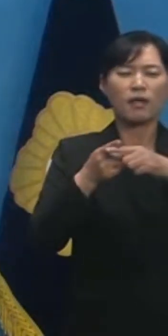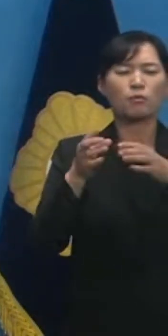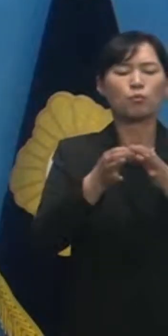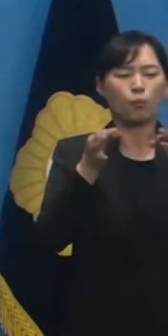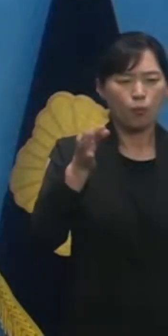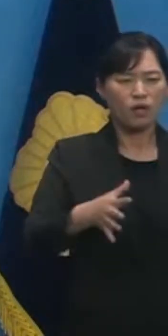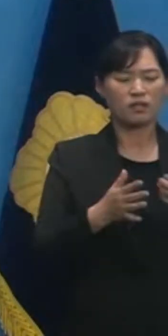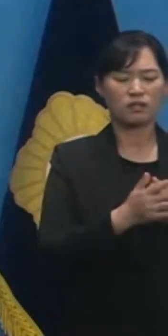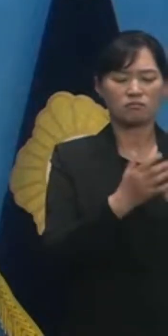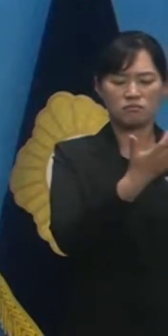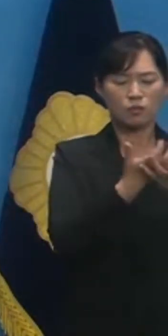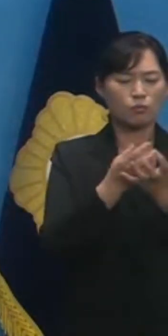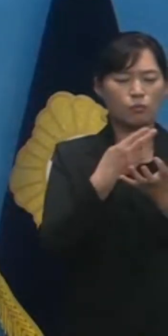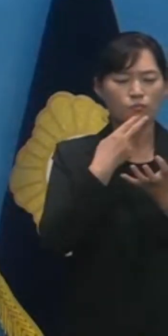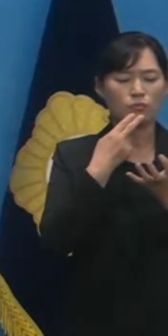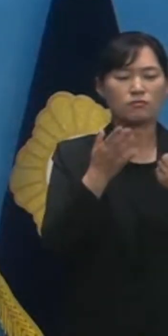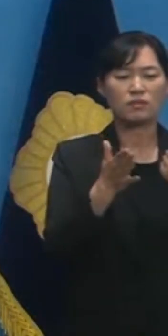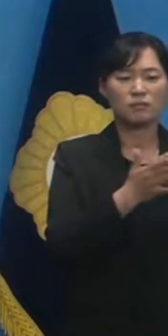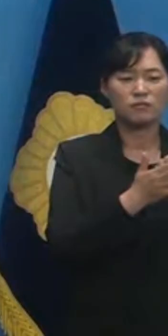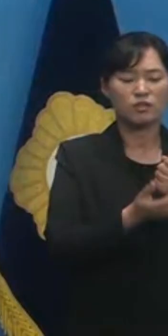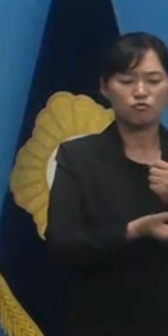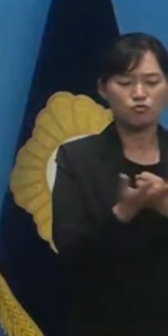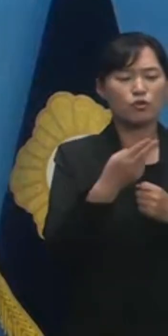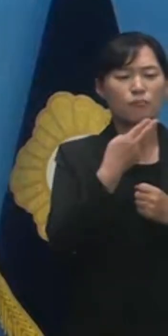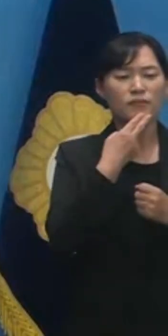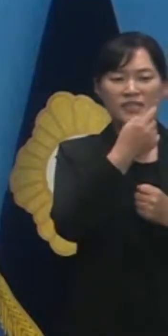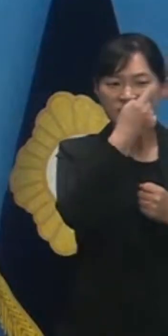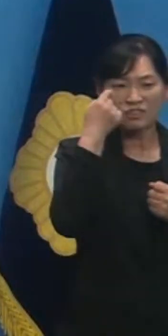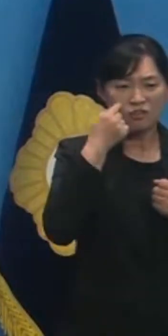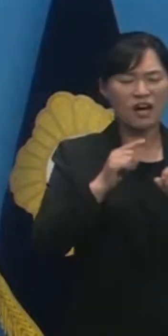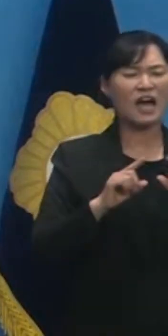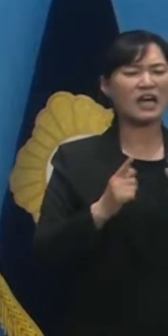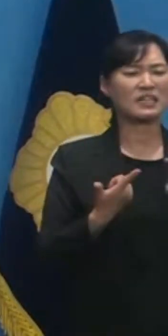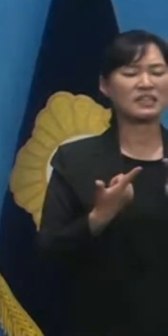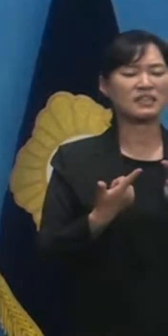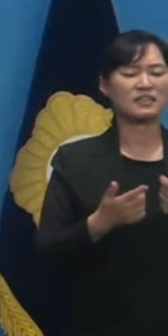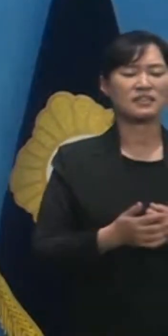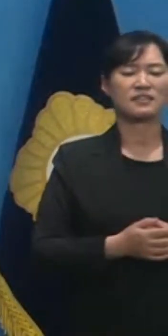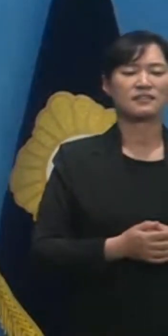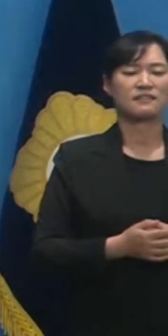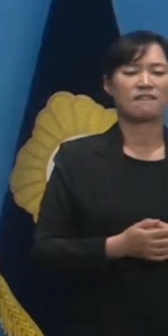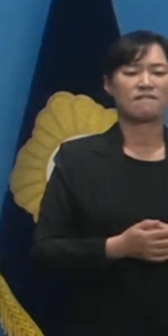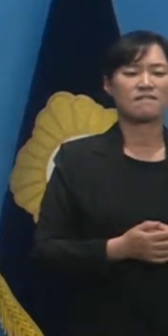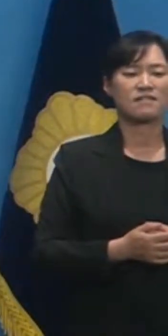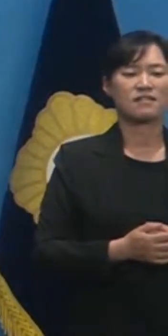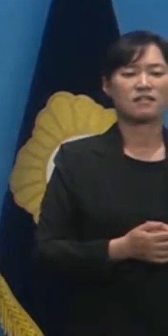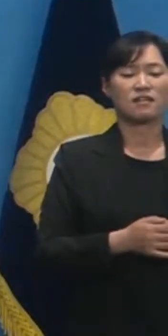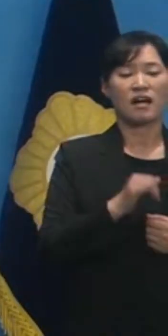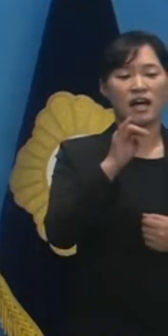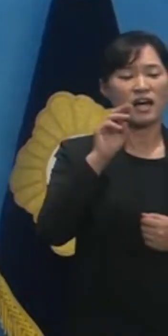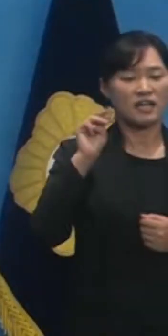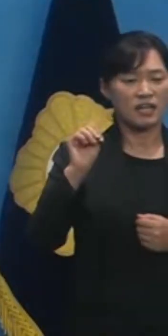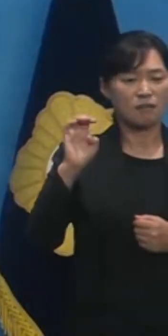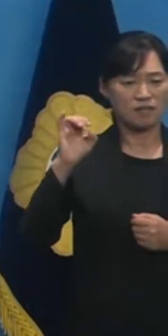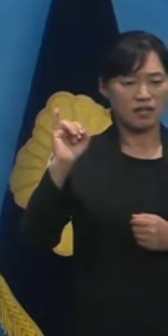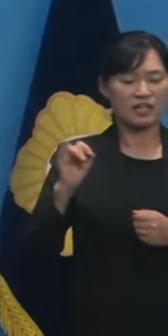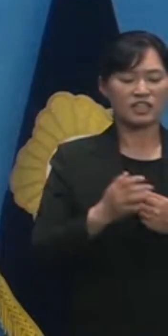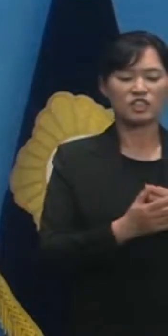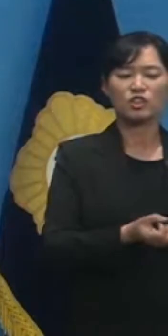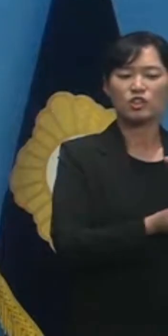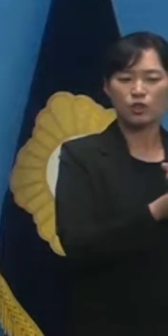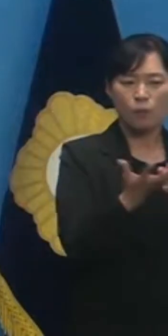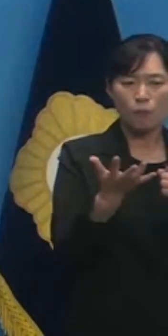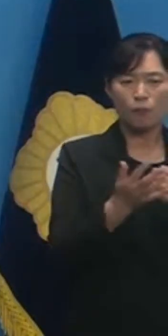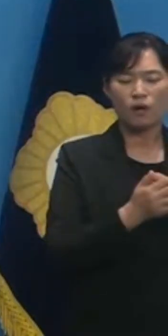수 없다고 했는데 이는 유출이 없었다는 증거가 아님이 분명합니다. IMEI 정보와 개인정보